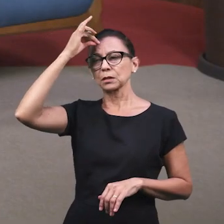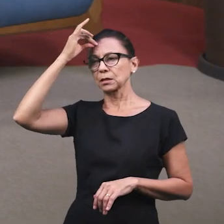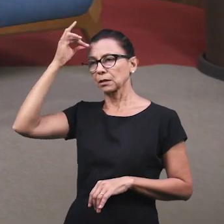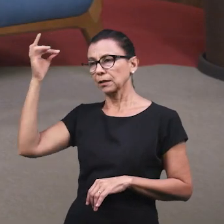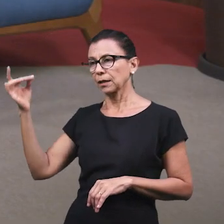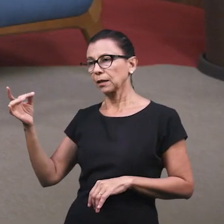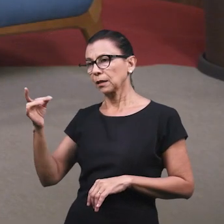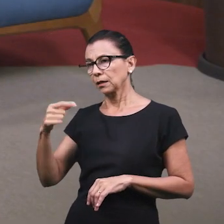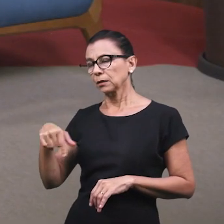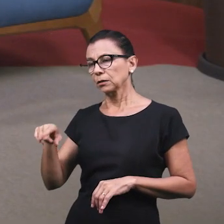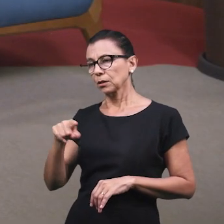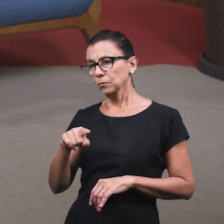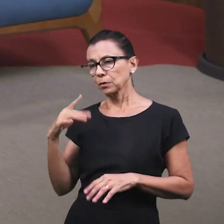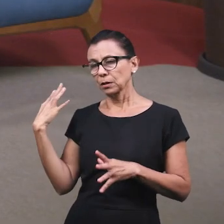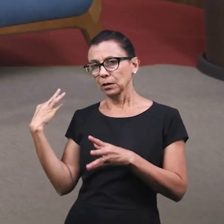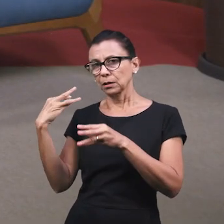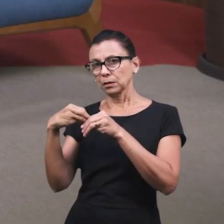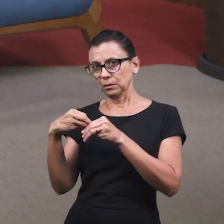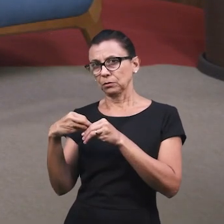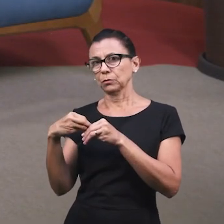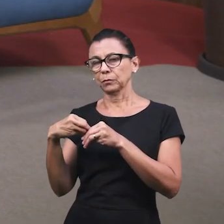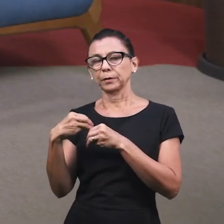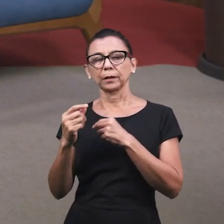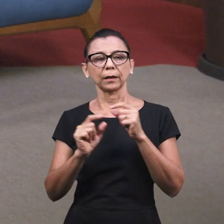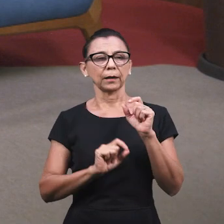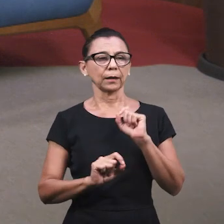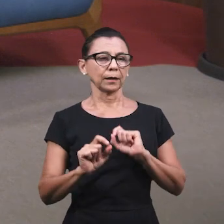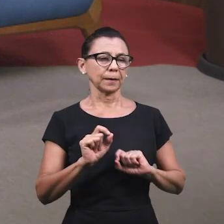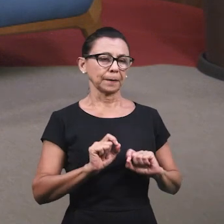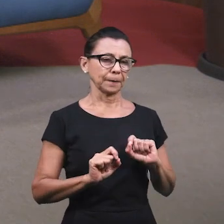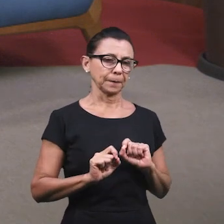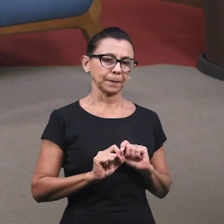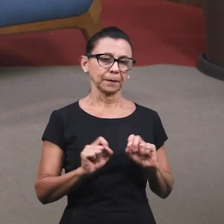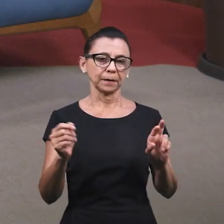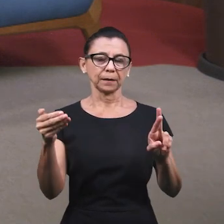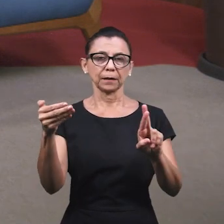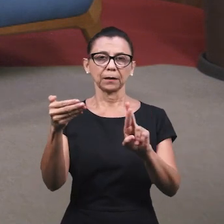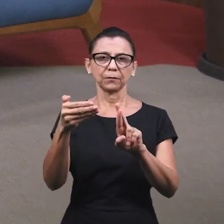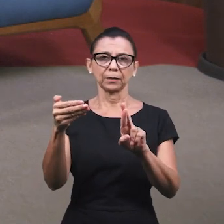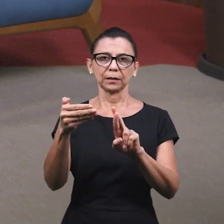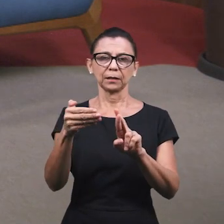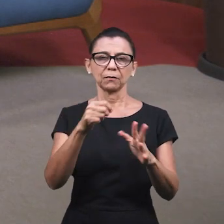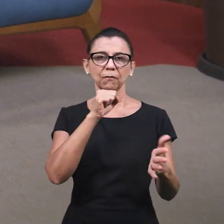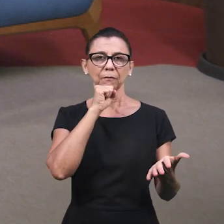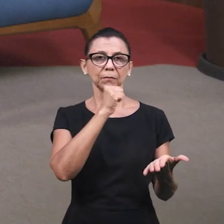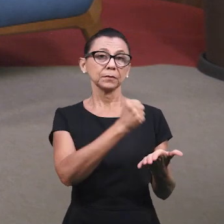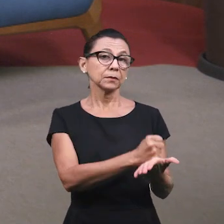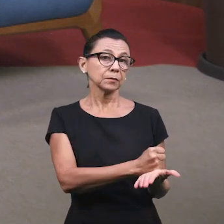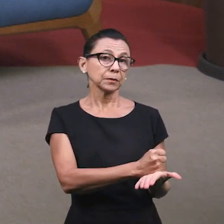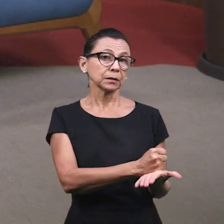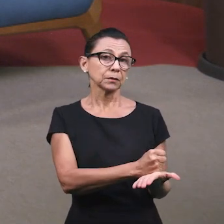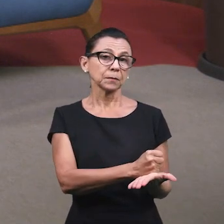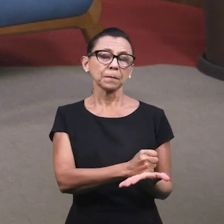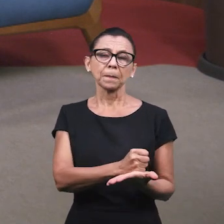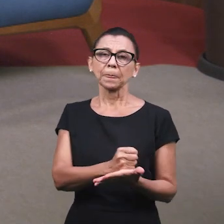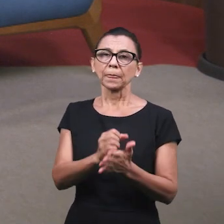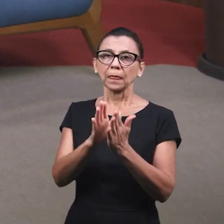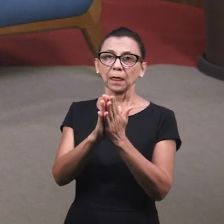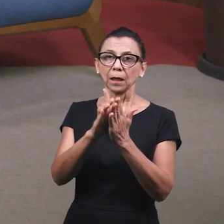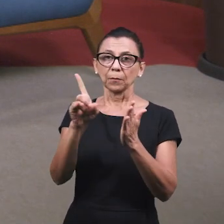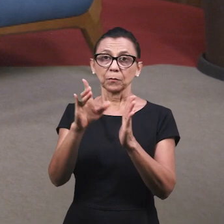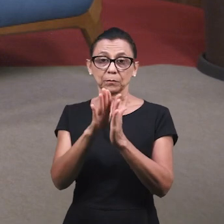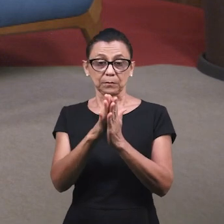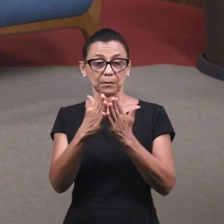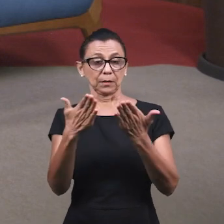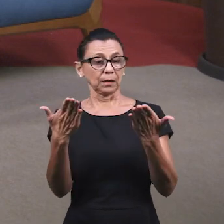l'opération du Saint-Esprit. Ce que nous pouvons donner comme exemple, on peut faire référence à l'Ancien